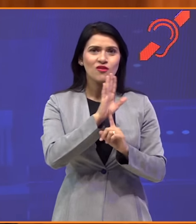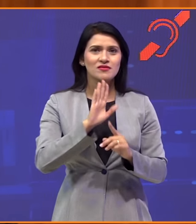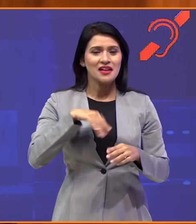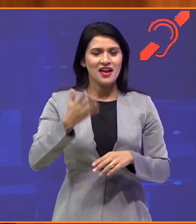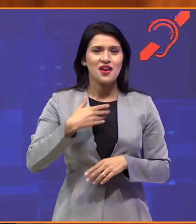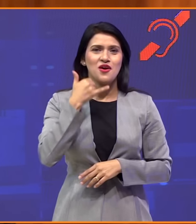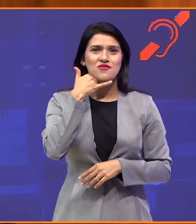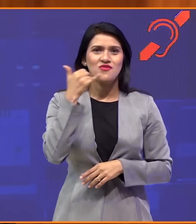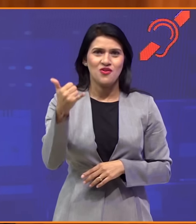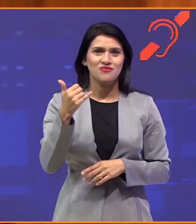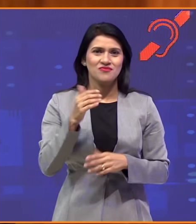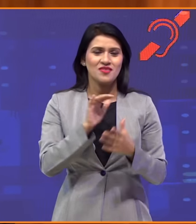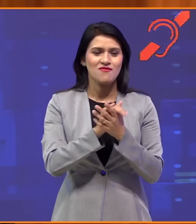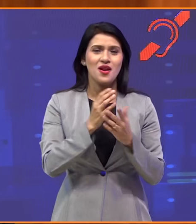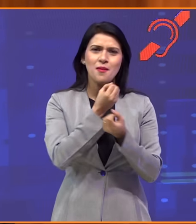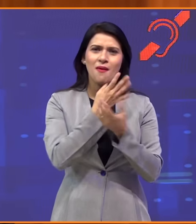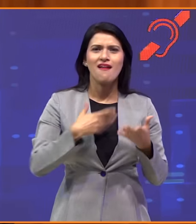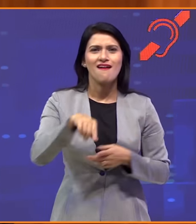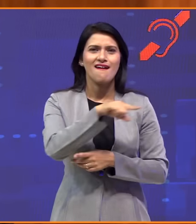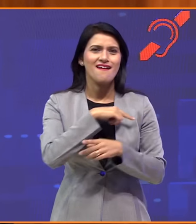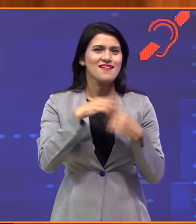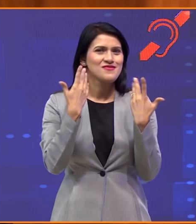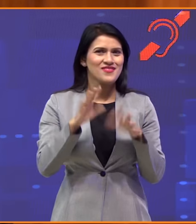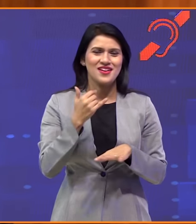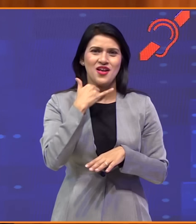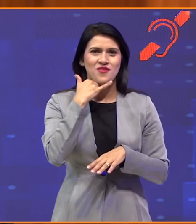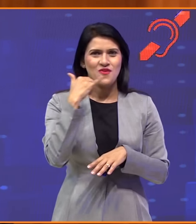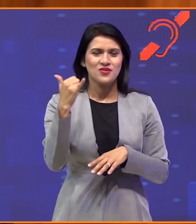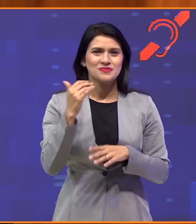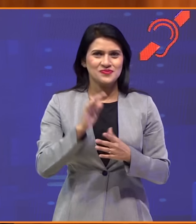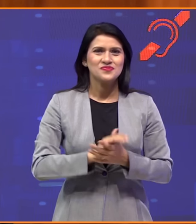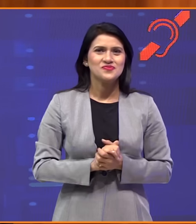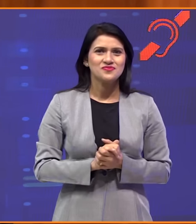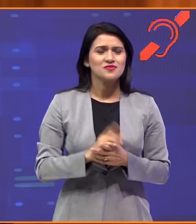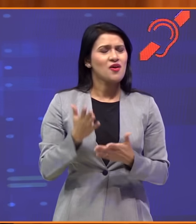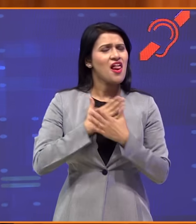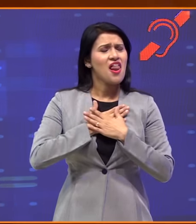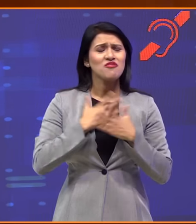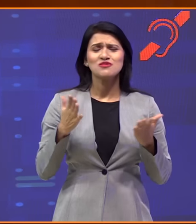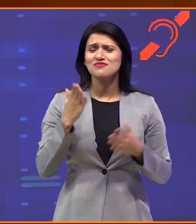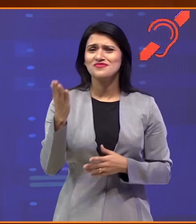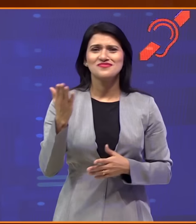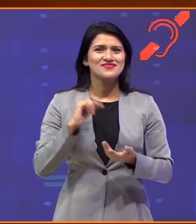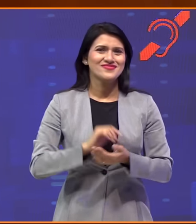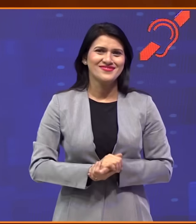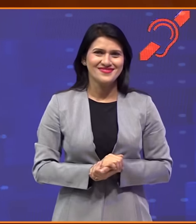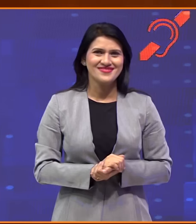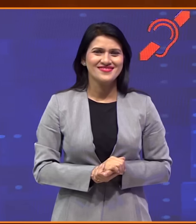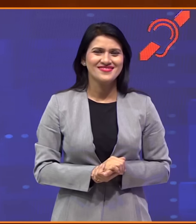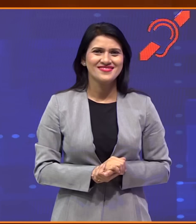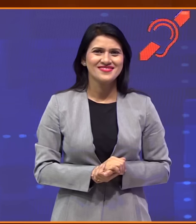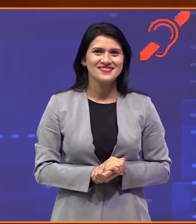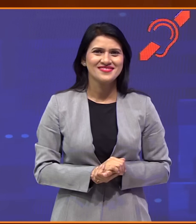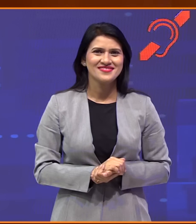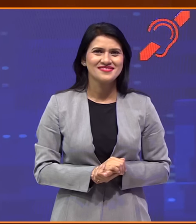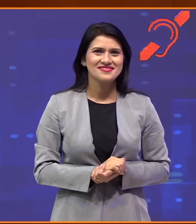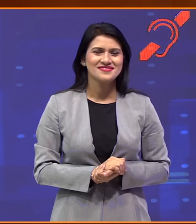किया अपने दोस्तों के साथ जब पार्टी कर रहा था तब मैंने कहा नसीर भाई आई लव यू सर तो उन्होंने